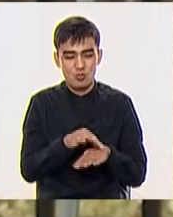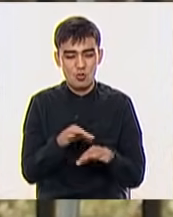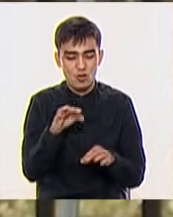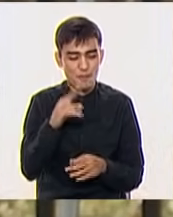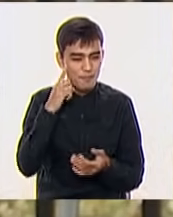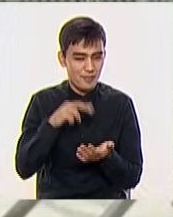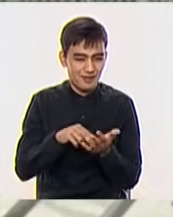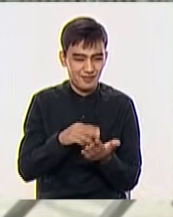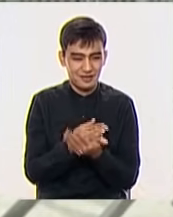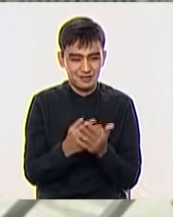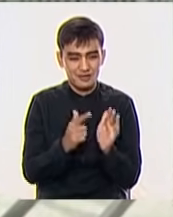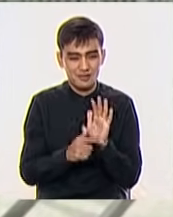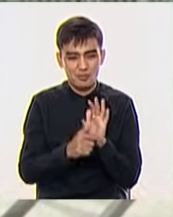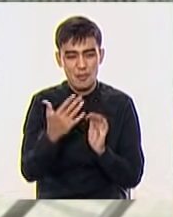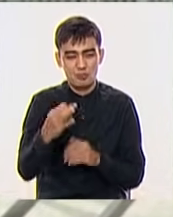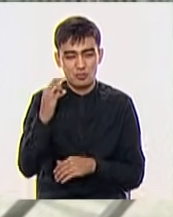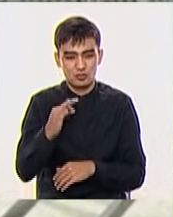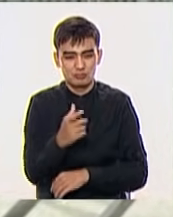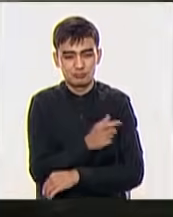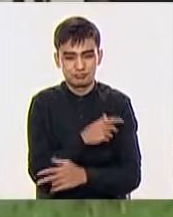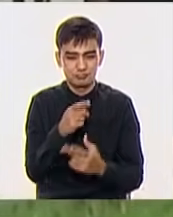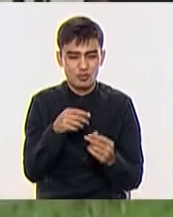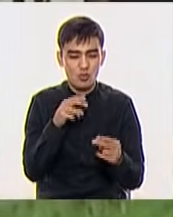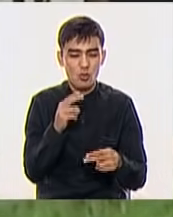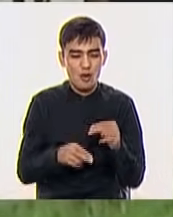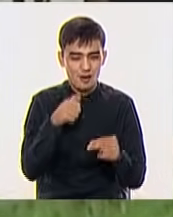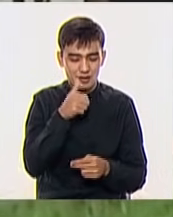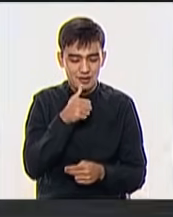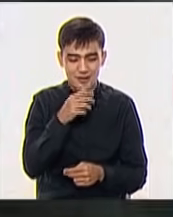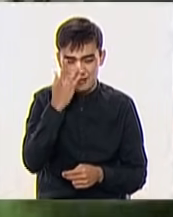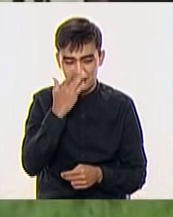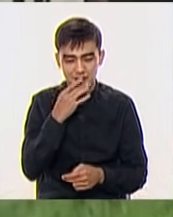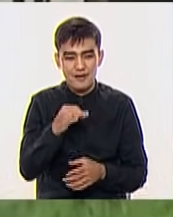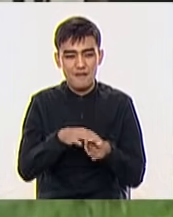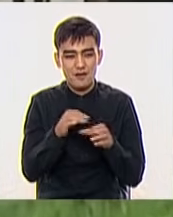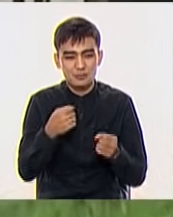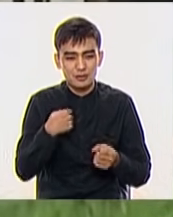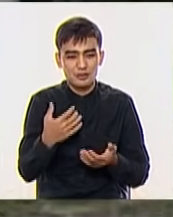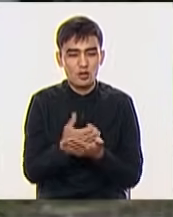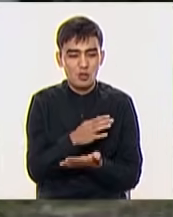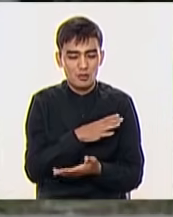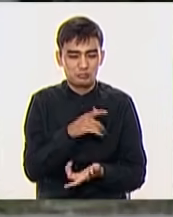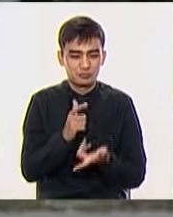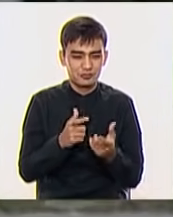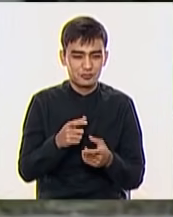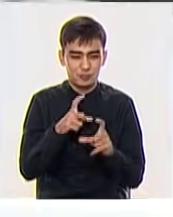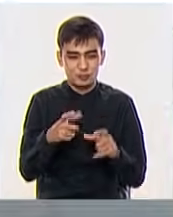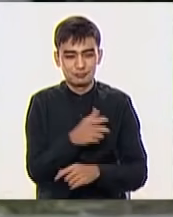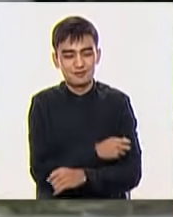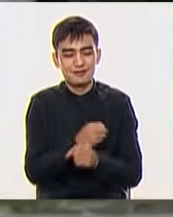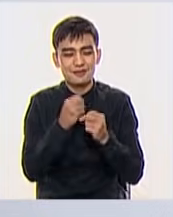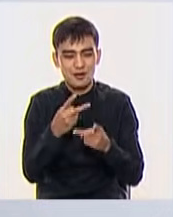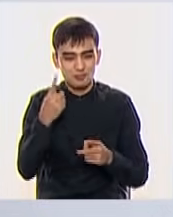планируют привить 75% населения к концу лета. А власти Румынии нашли оригинальный способ завлечь граждан на